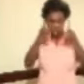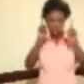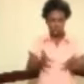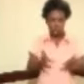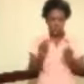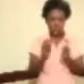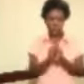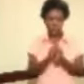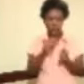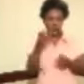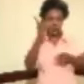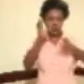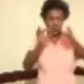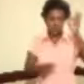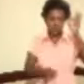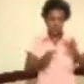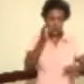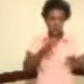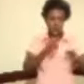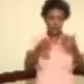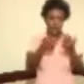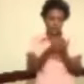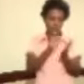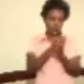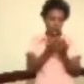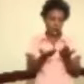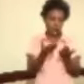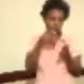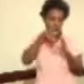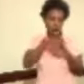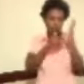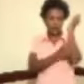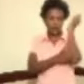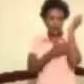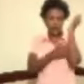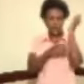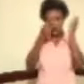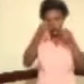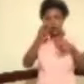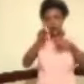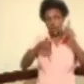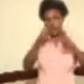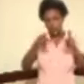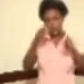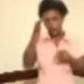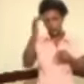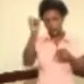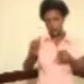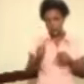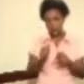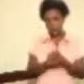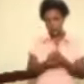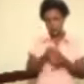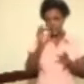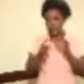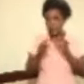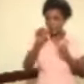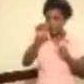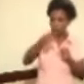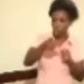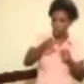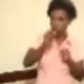avec d'autres juristes, d'autres constitutionnalistes qui n'ont pas eu la population haïtienne dans tout. Mandel disons, si oui ou non,